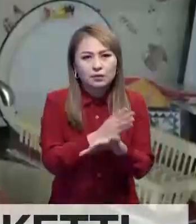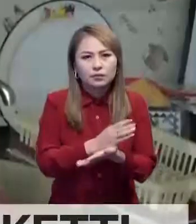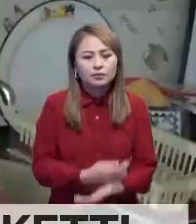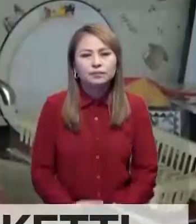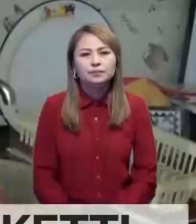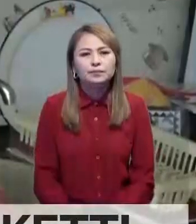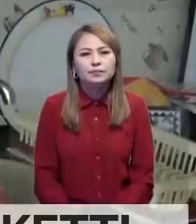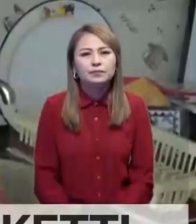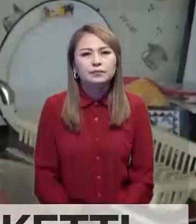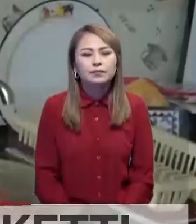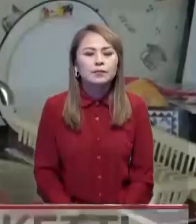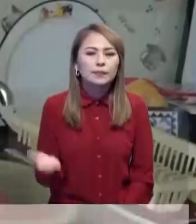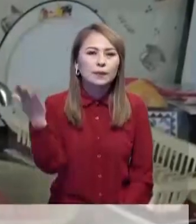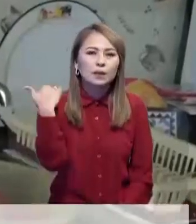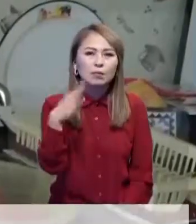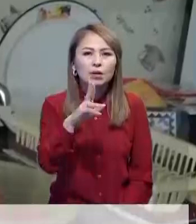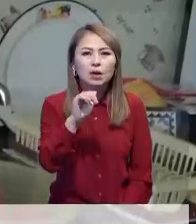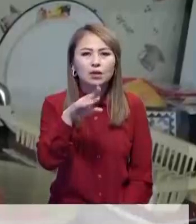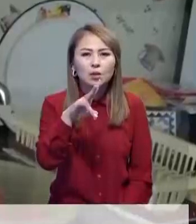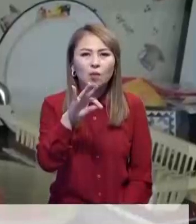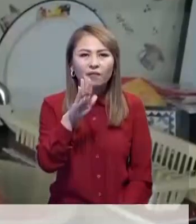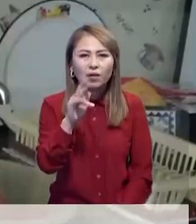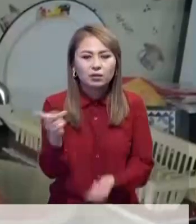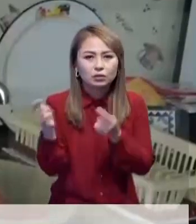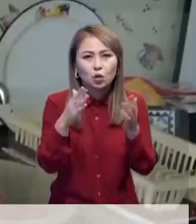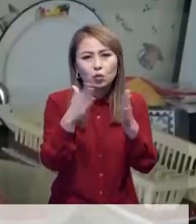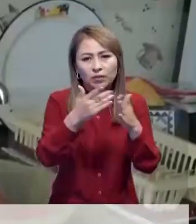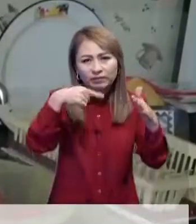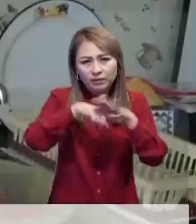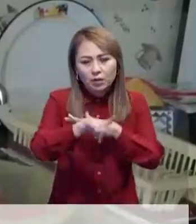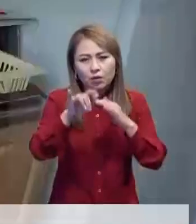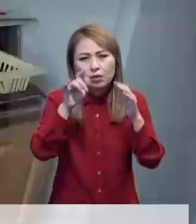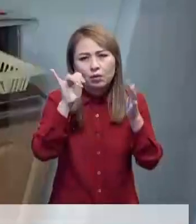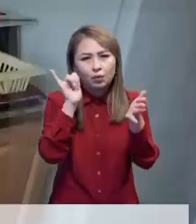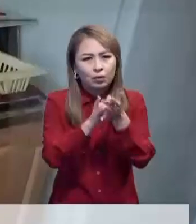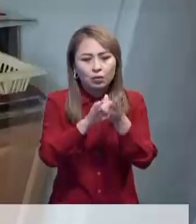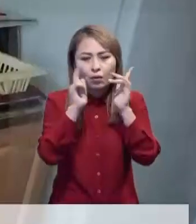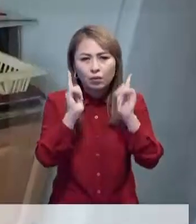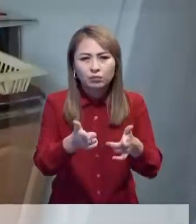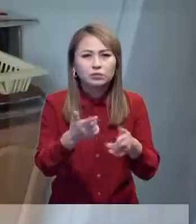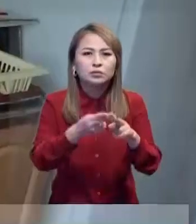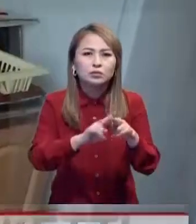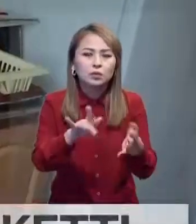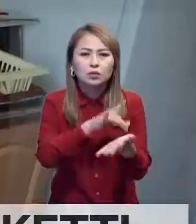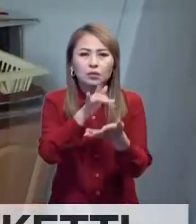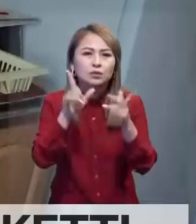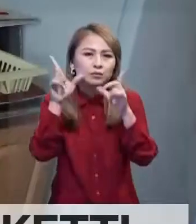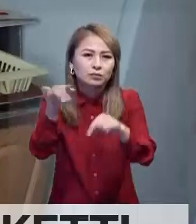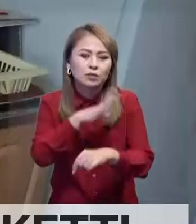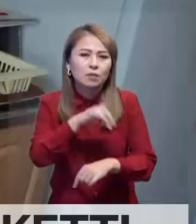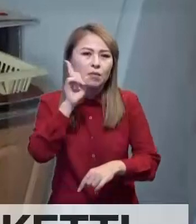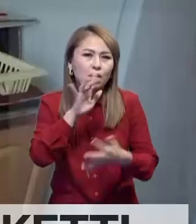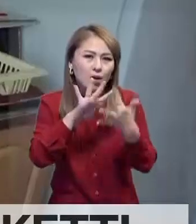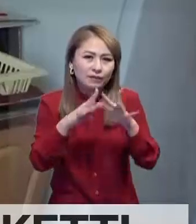Пайдаланылған қатлағаннан әкелетінбіз. Қазір жақсы, енді су кіріп тұр, бізге ешқандай проблема жоқ. Қалаға бармай отырғанымызда сол, енді пока ауылда